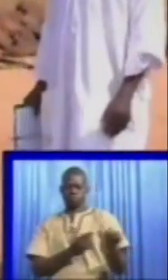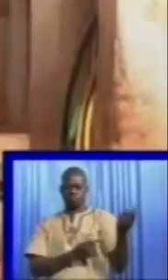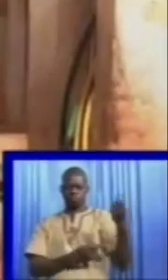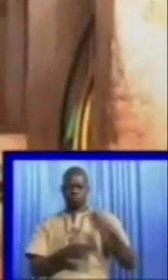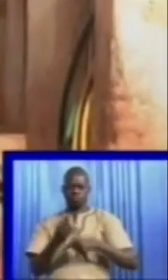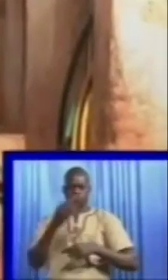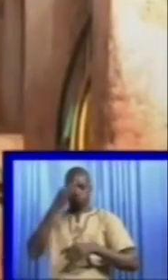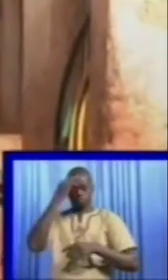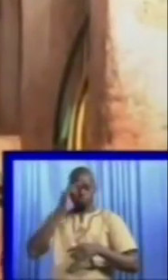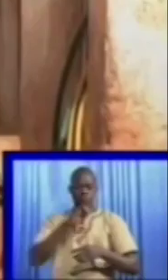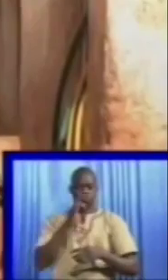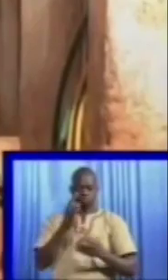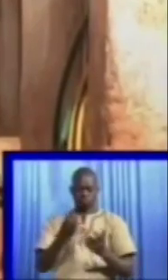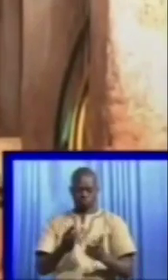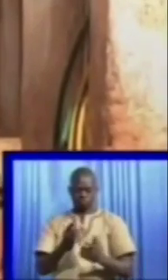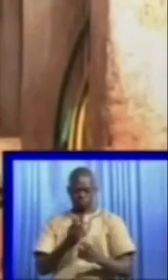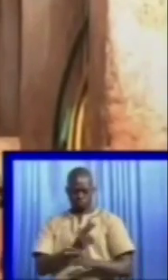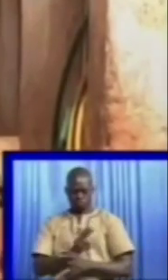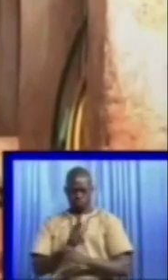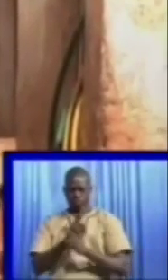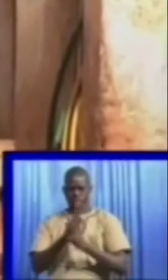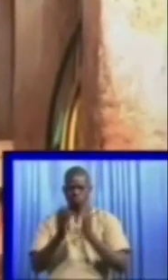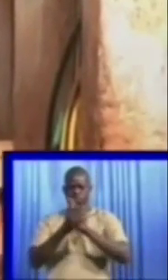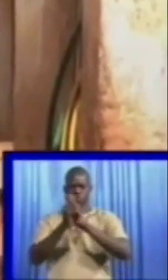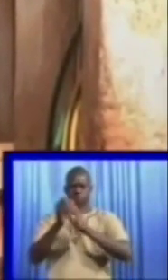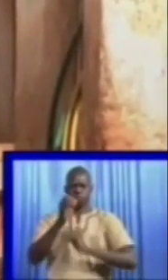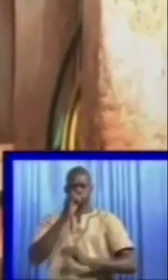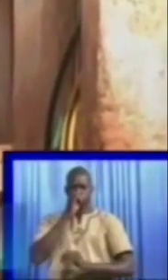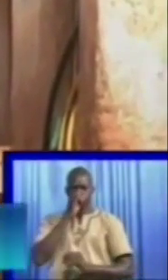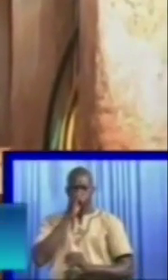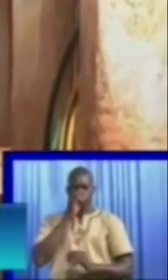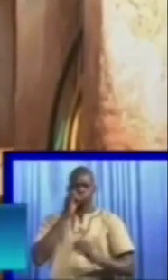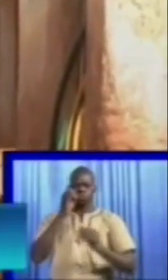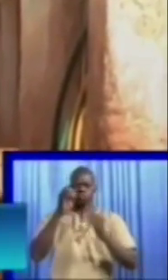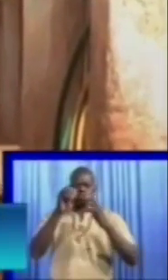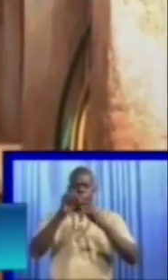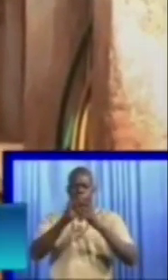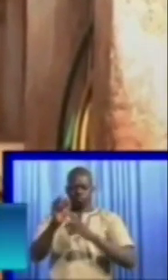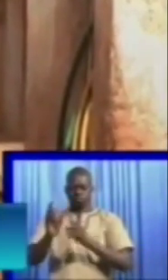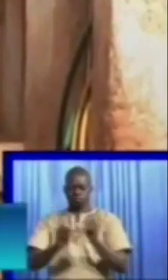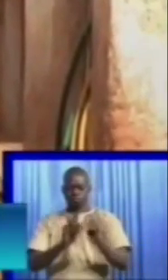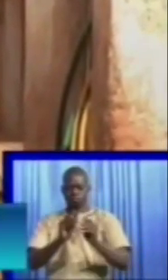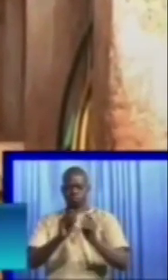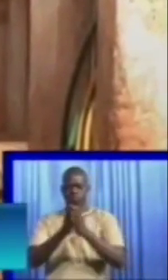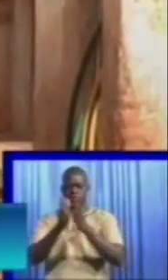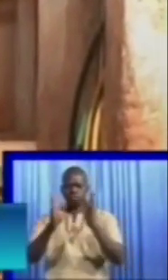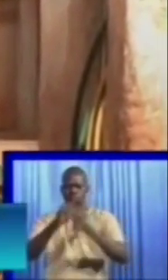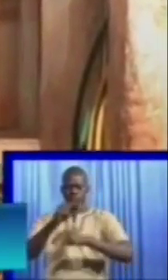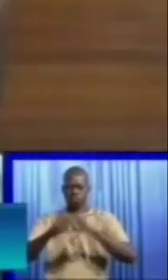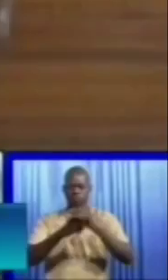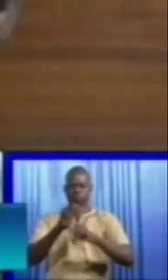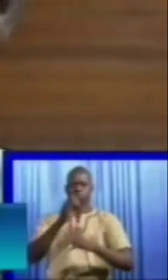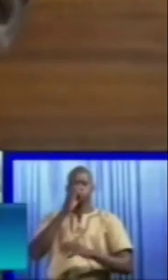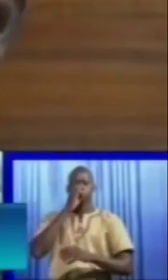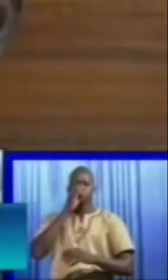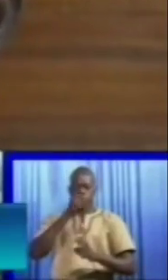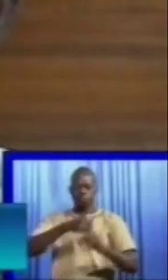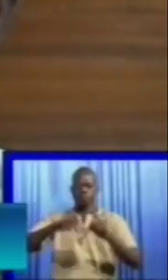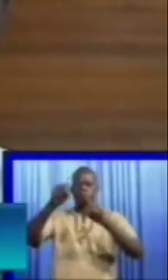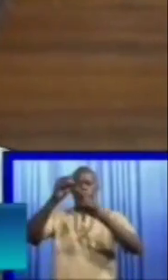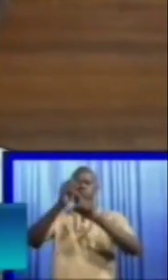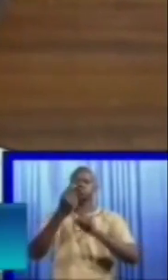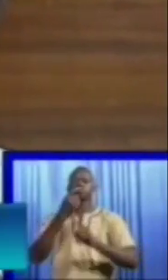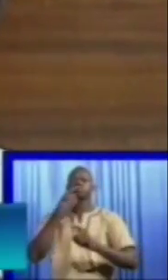là pour contrôler la qualité de l'eau de cette borne fontaine. Et selon la direction régionale de la nationale de l'eau de Haut-Bassin, cette situation